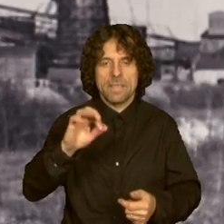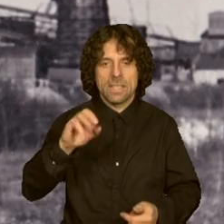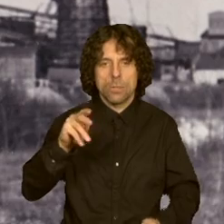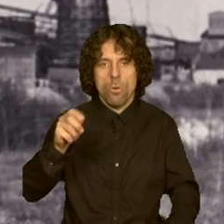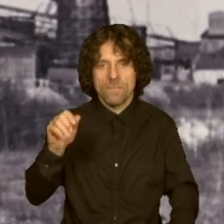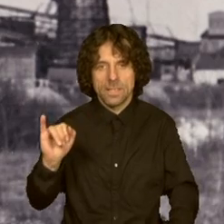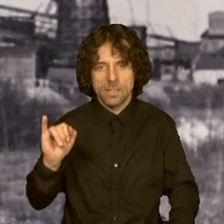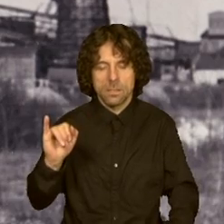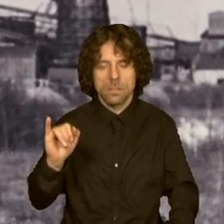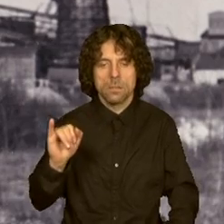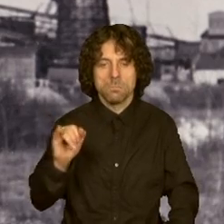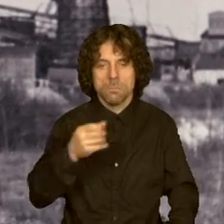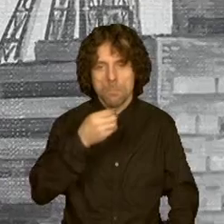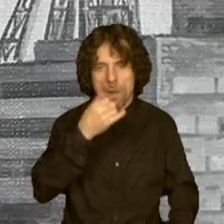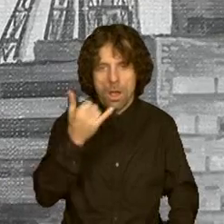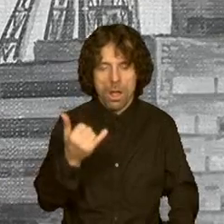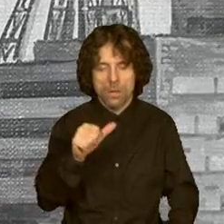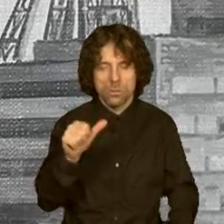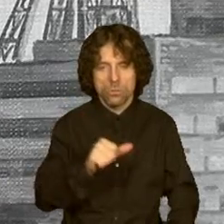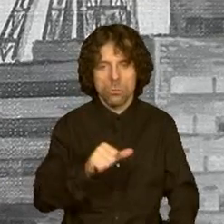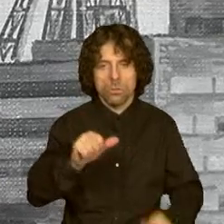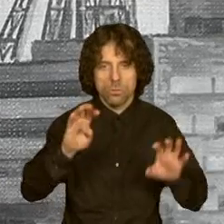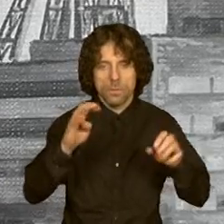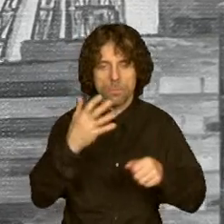i Pstrowski. W maju